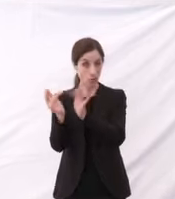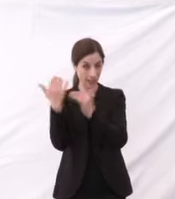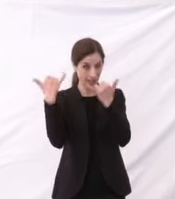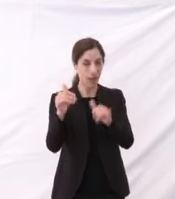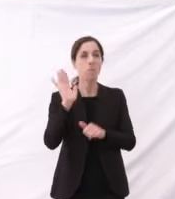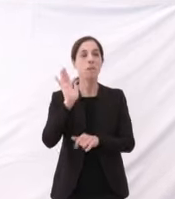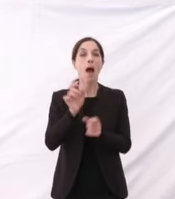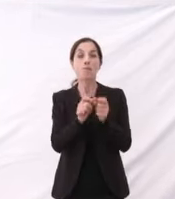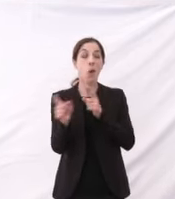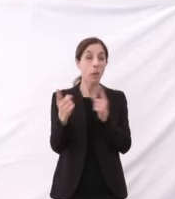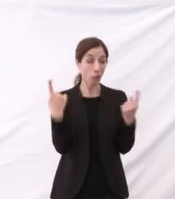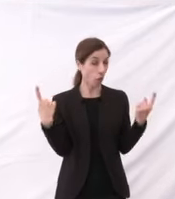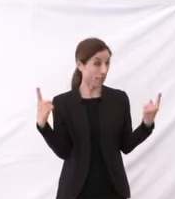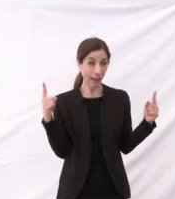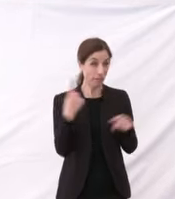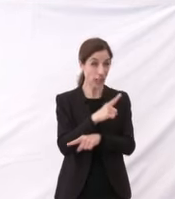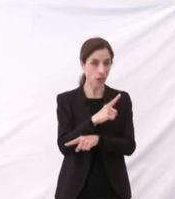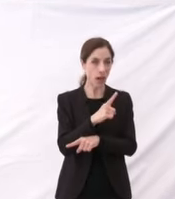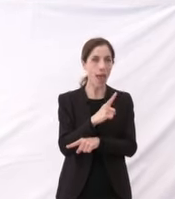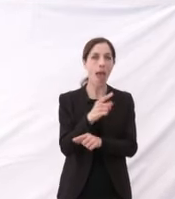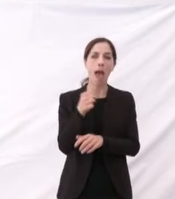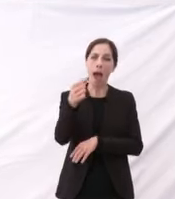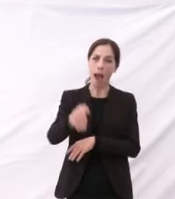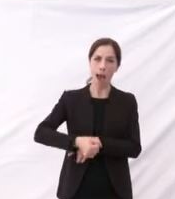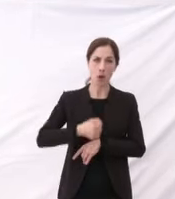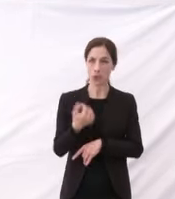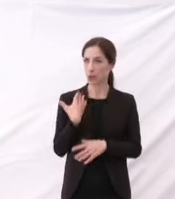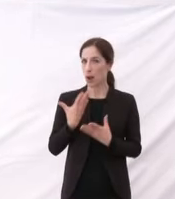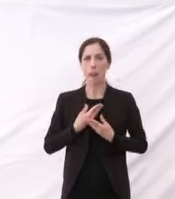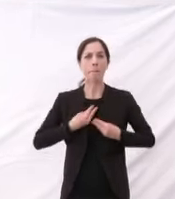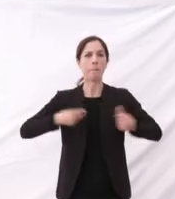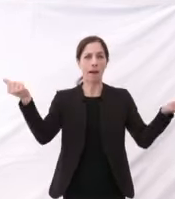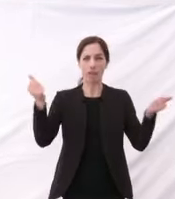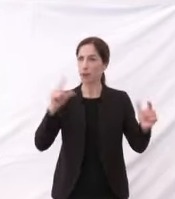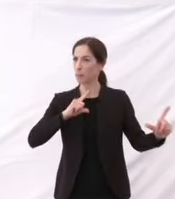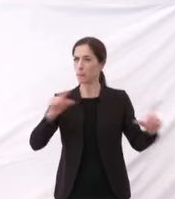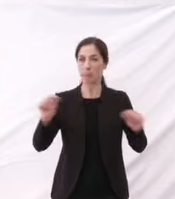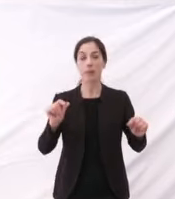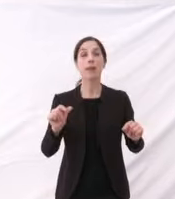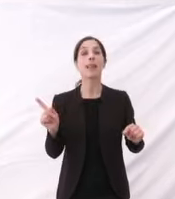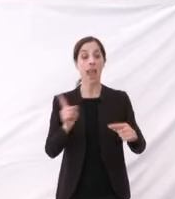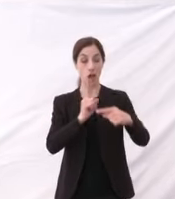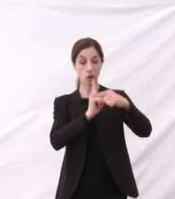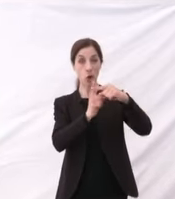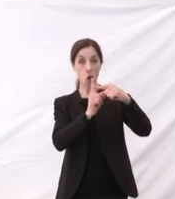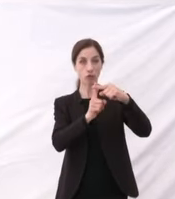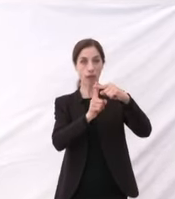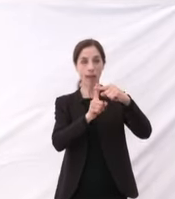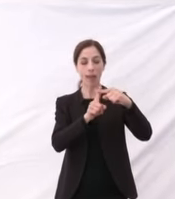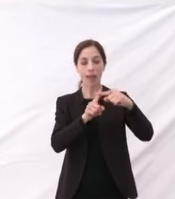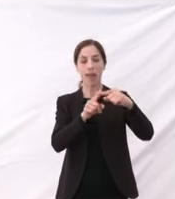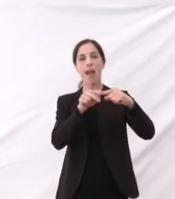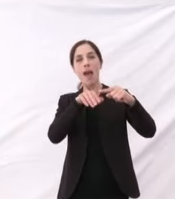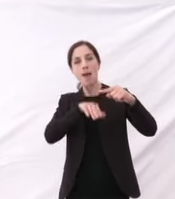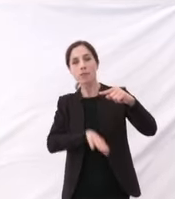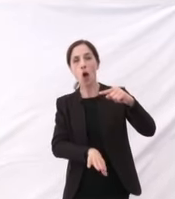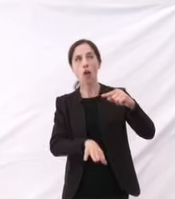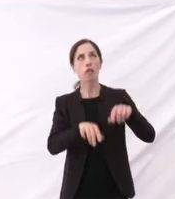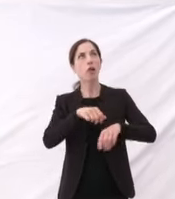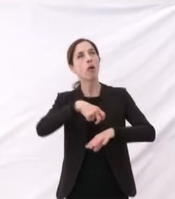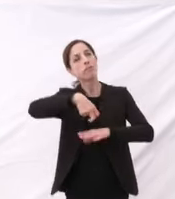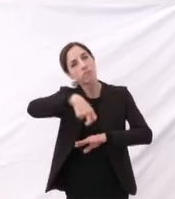se la sono data a gambe e ai piedi della croce c'erano solo le donne. Le